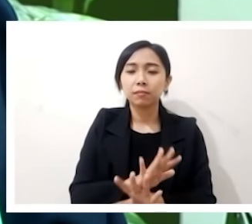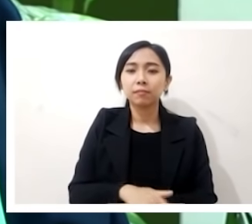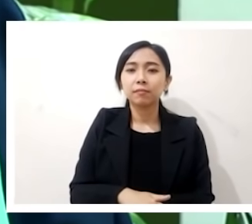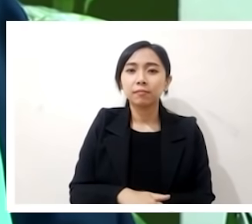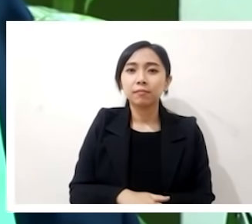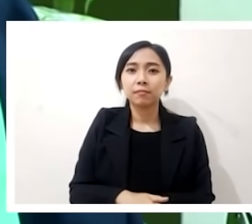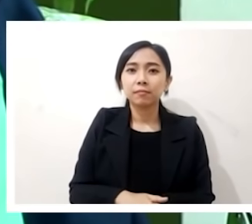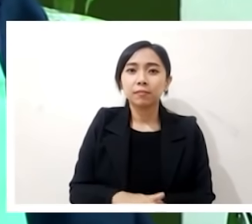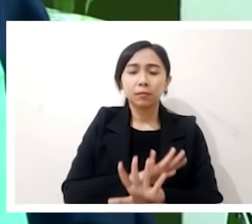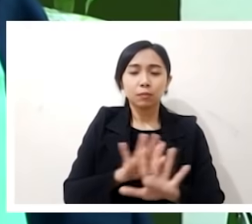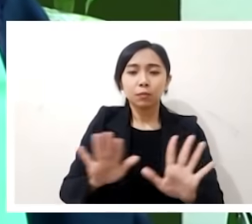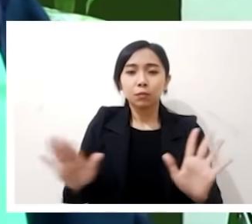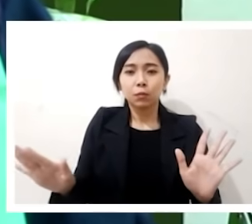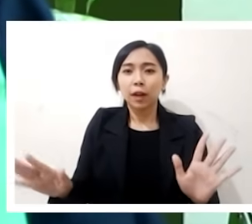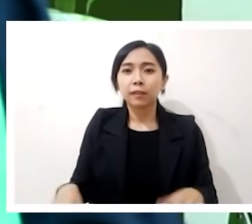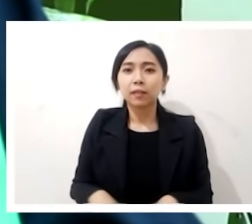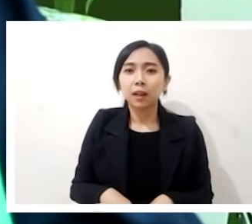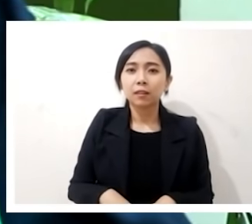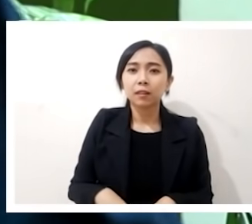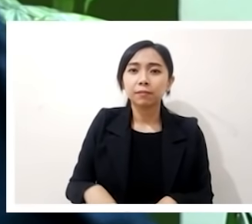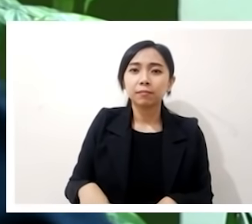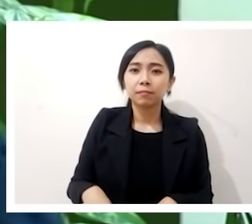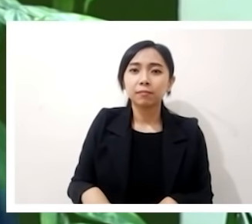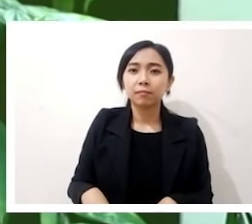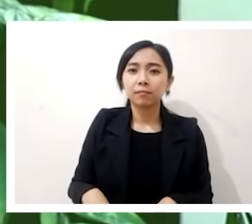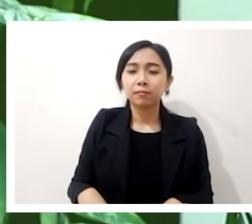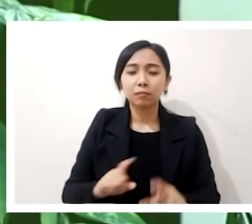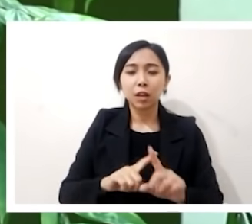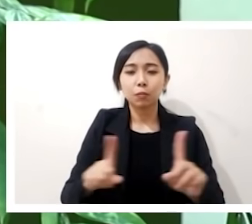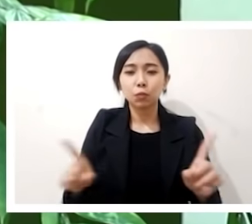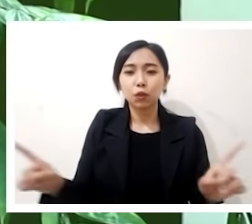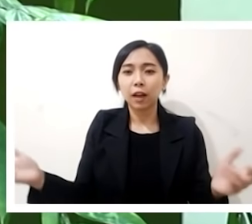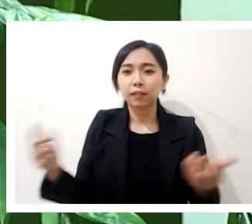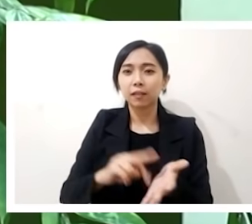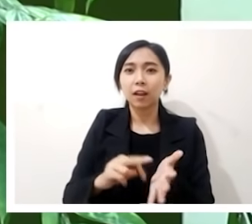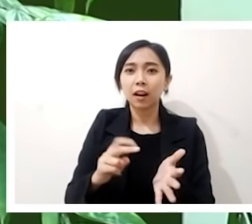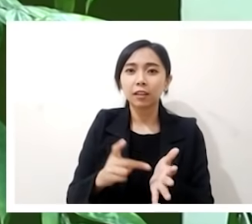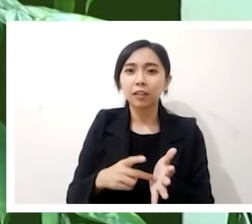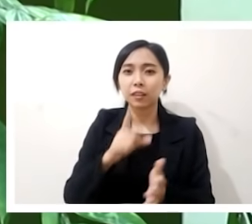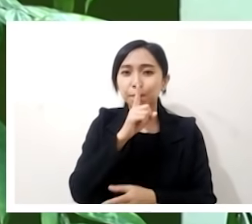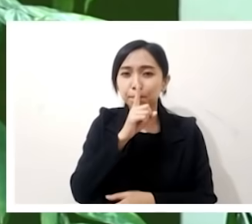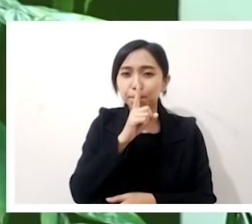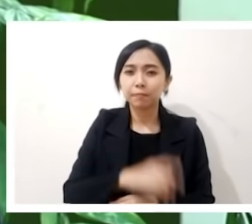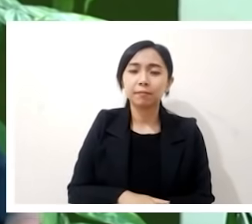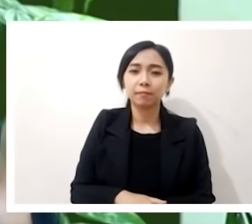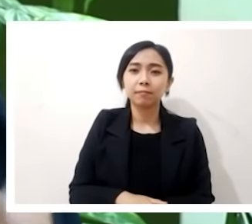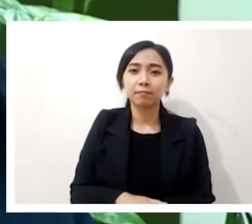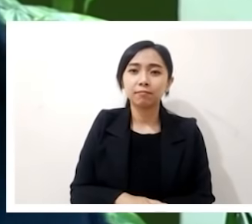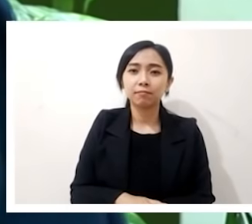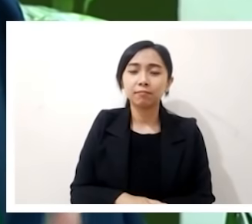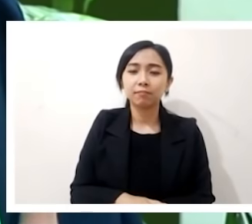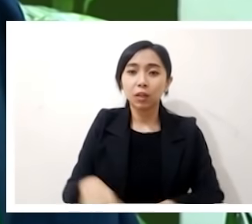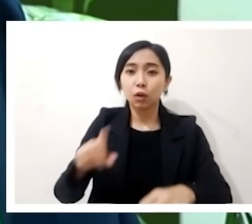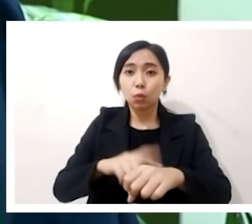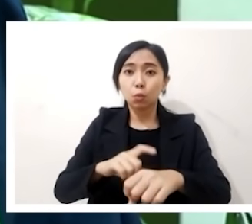bahwa kita menolerir tindakan kekerasan dan intoleransi. Dan bersikap diam, bersikap pasif